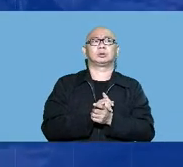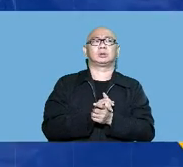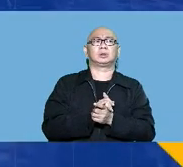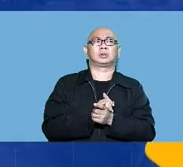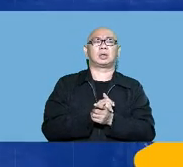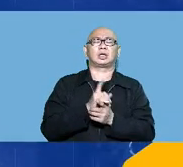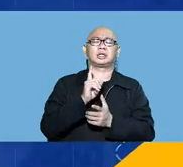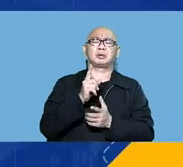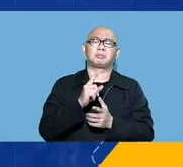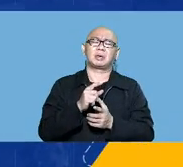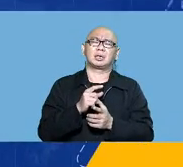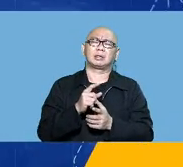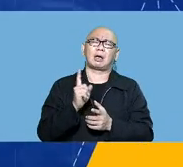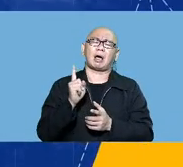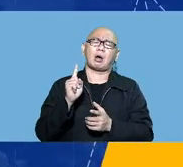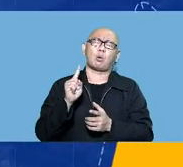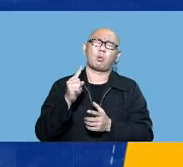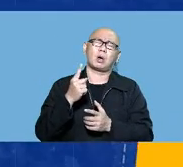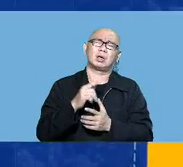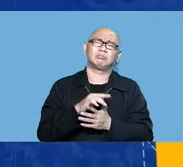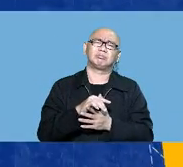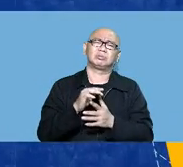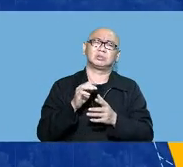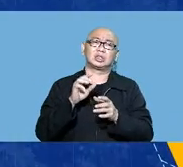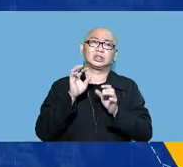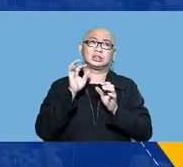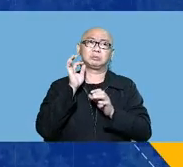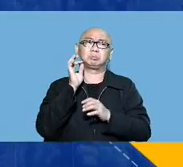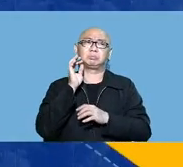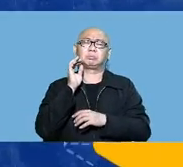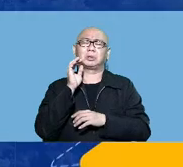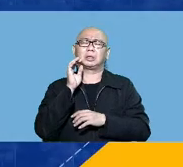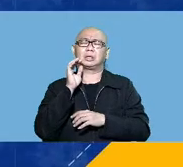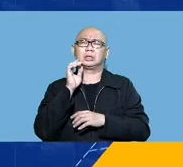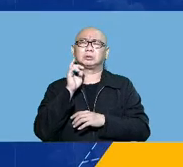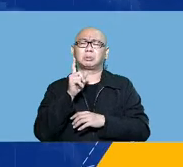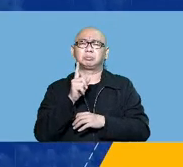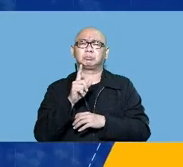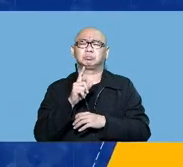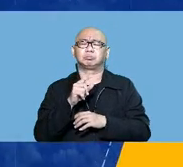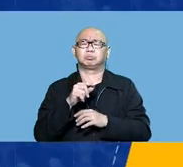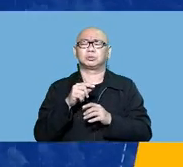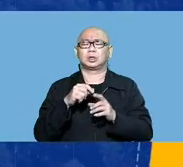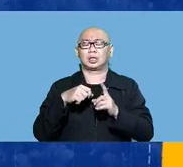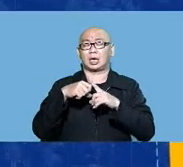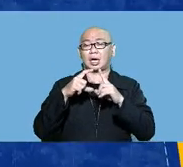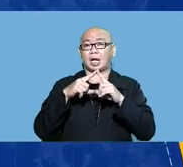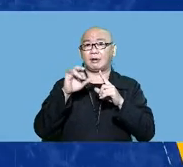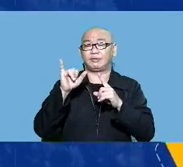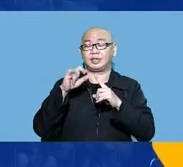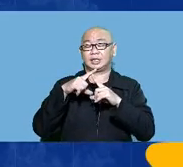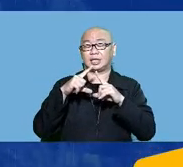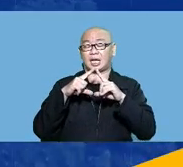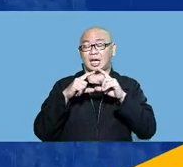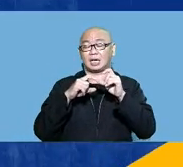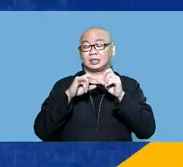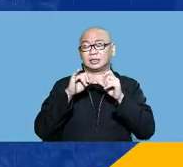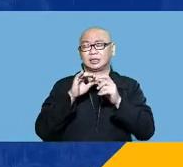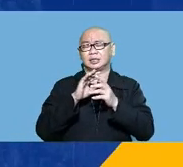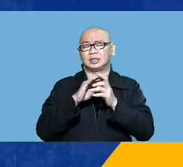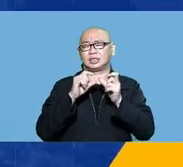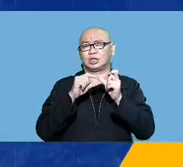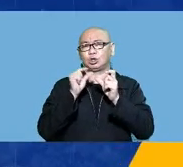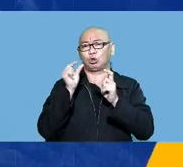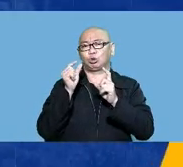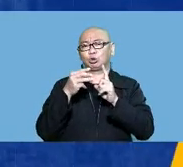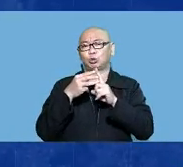akibat awal yang disebabkan oleh adanya kavitasi di sud spillway atau